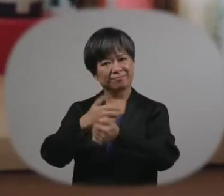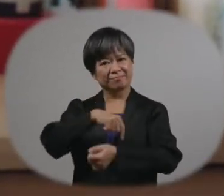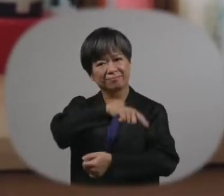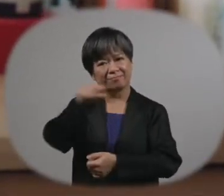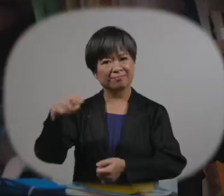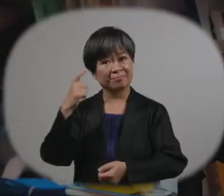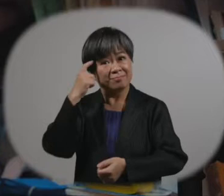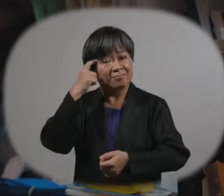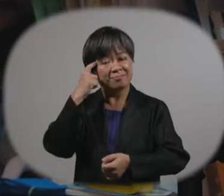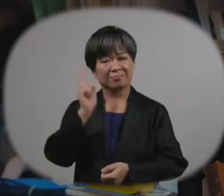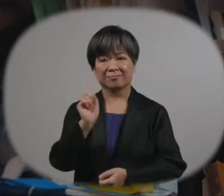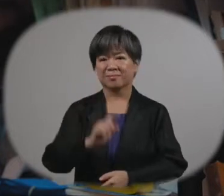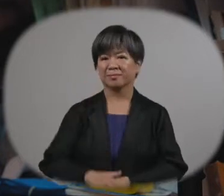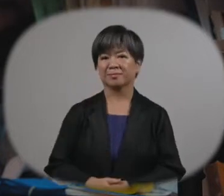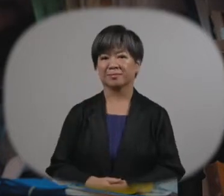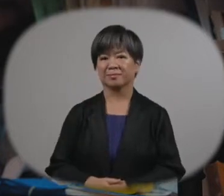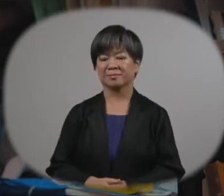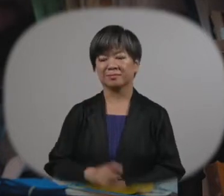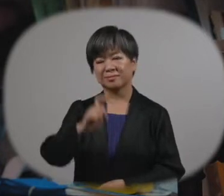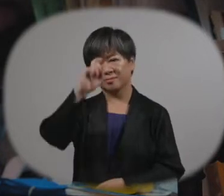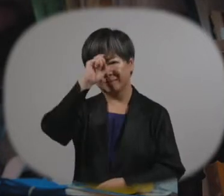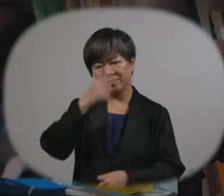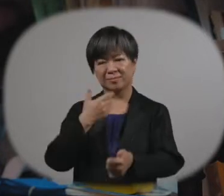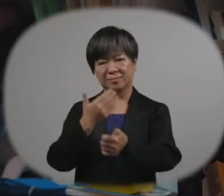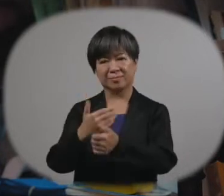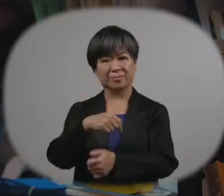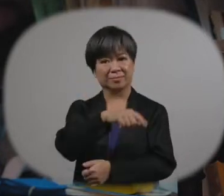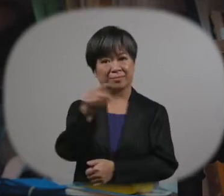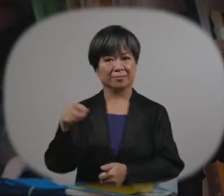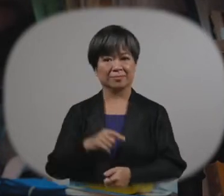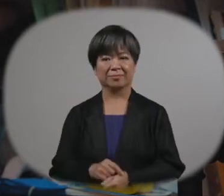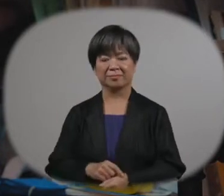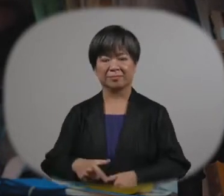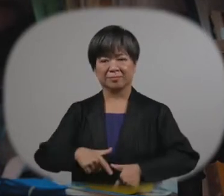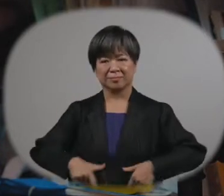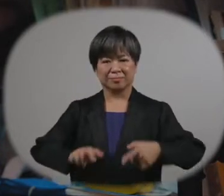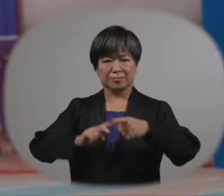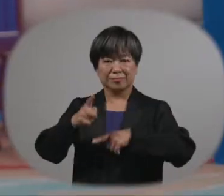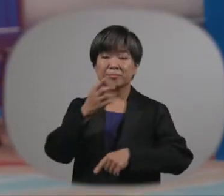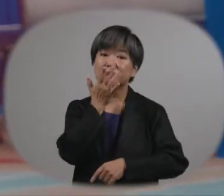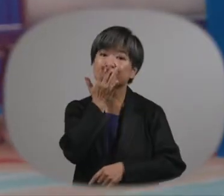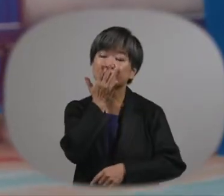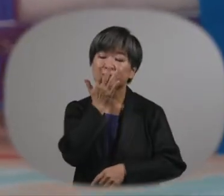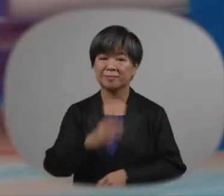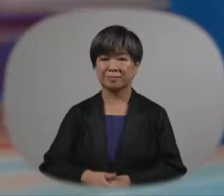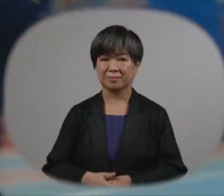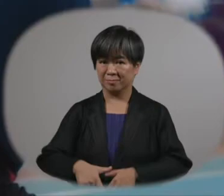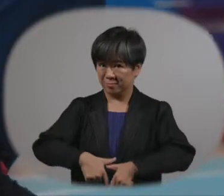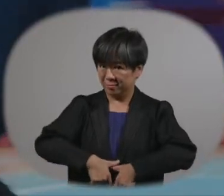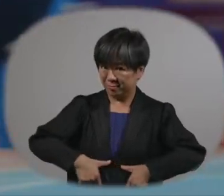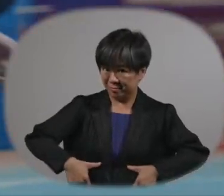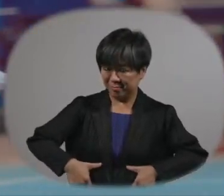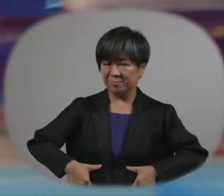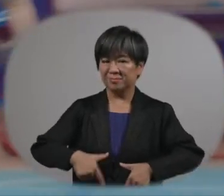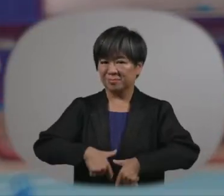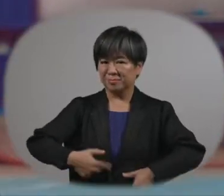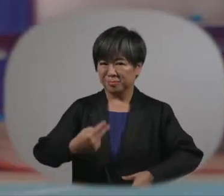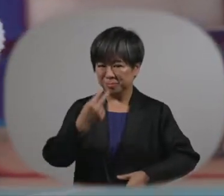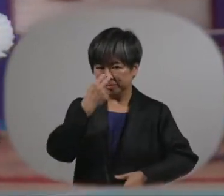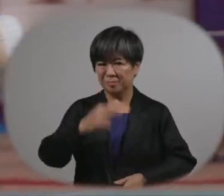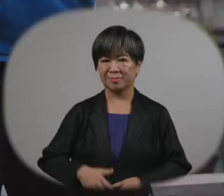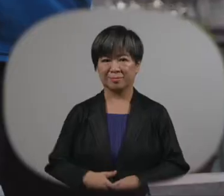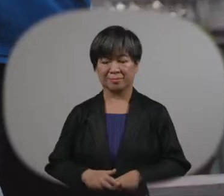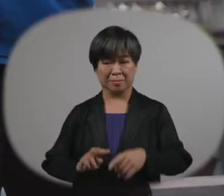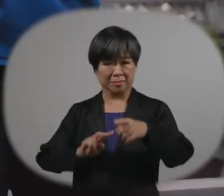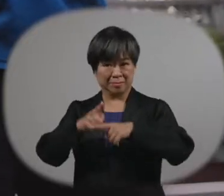样的启示？ 我希望带给别人的启示是勇耀色彩，里面的勇是指勇气、勇敢，